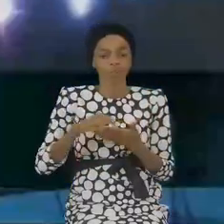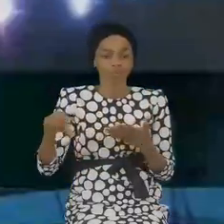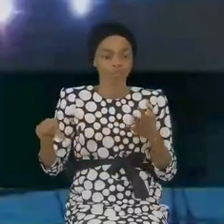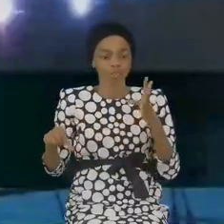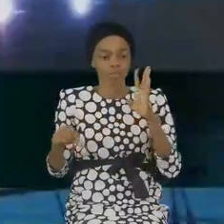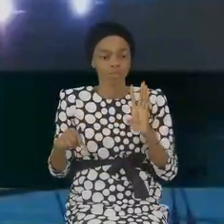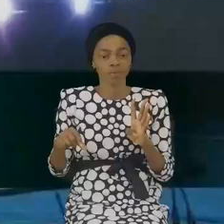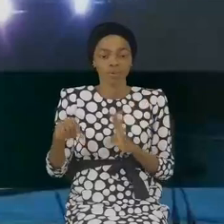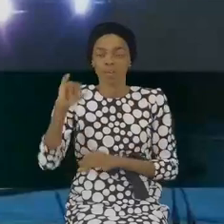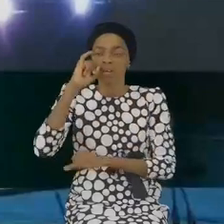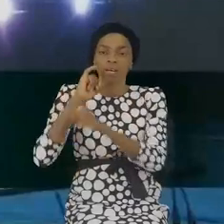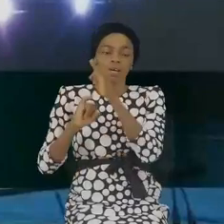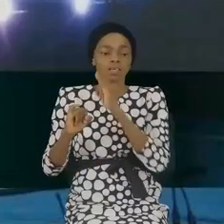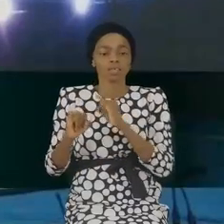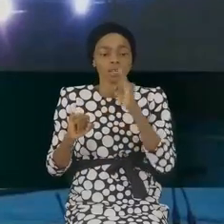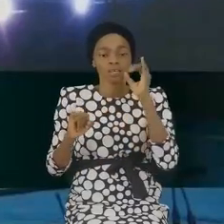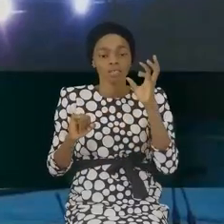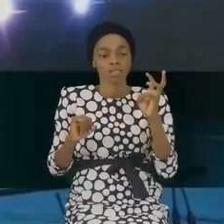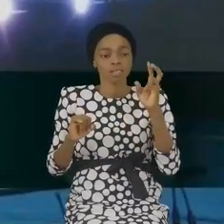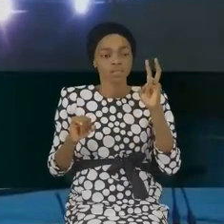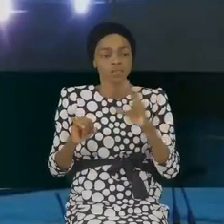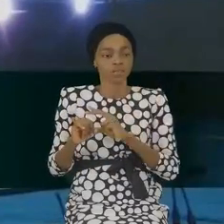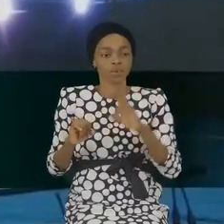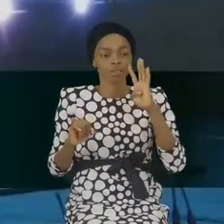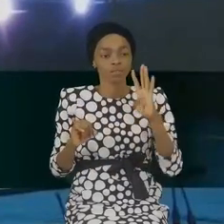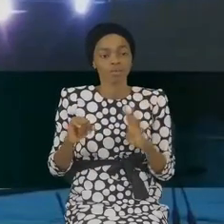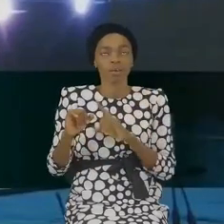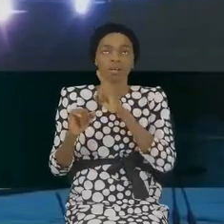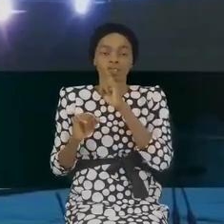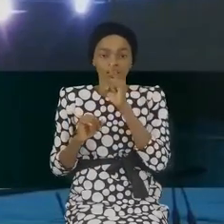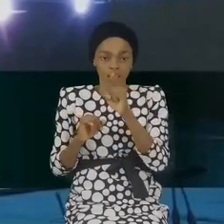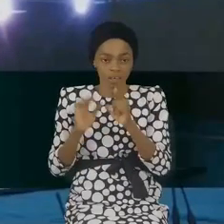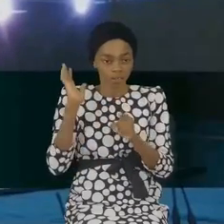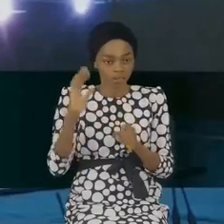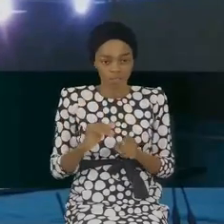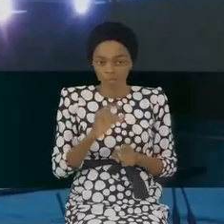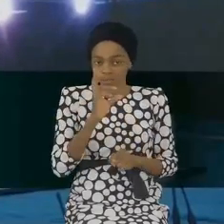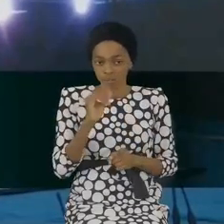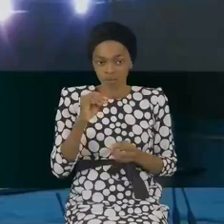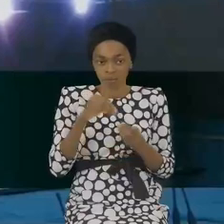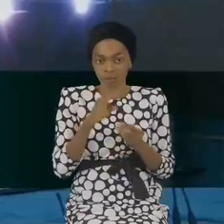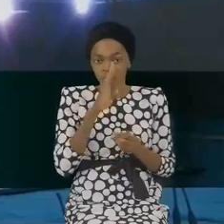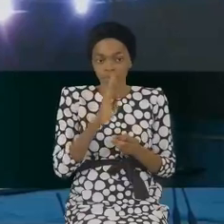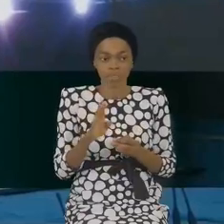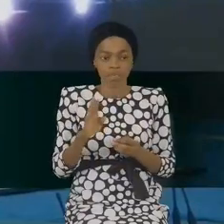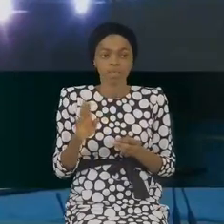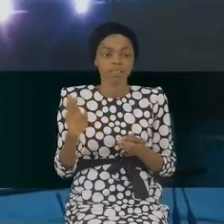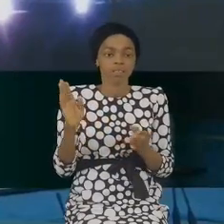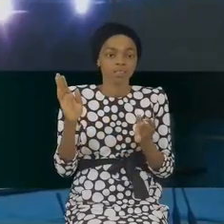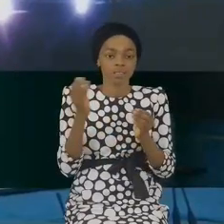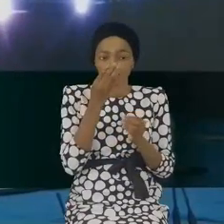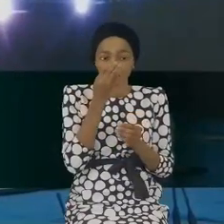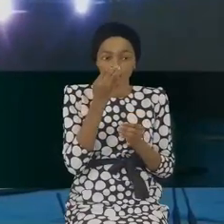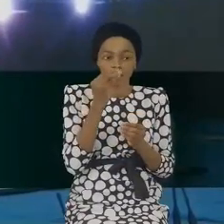Ésaïe 62, verset 4. On ne te nommera plus délaissé. On ne nommera plus ta